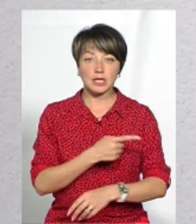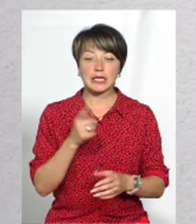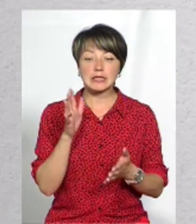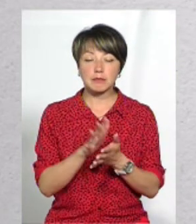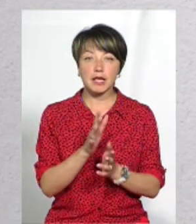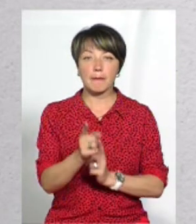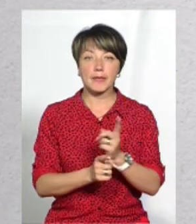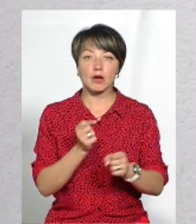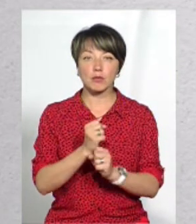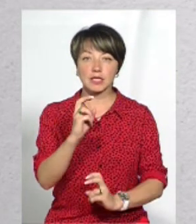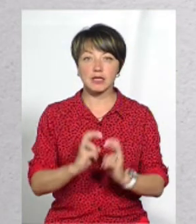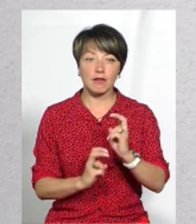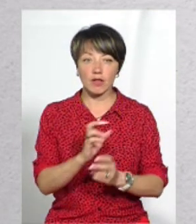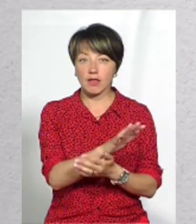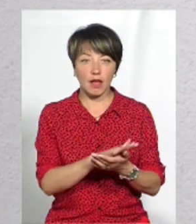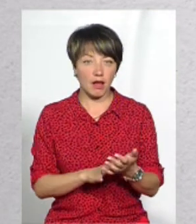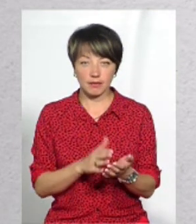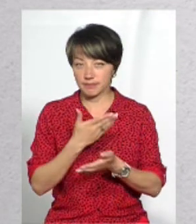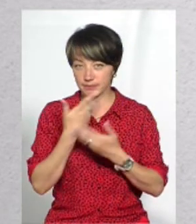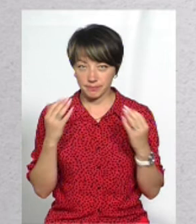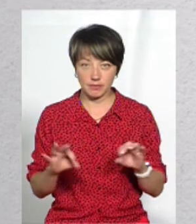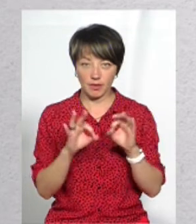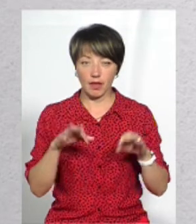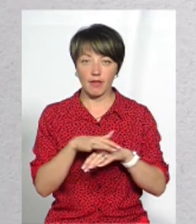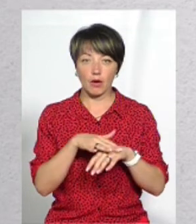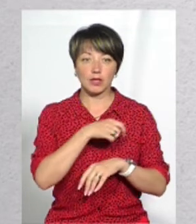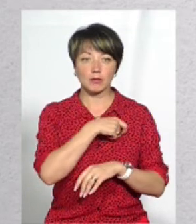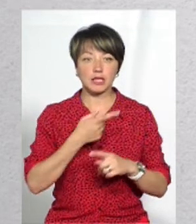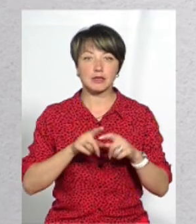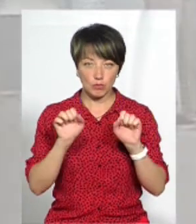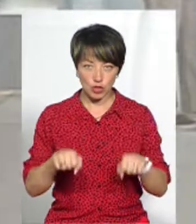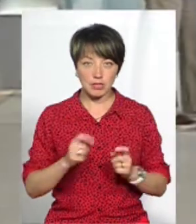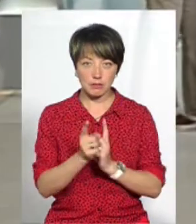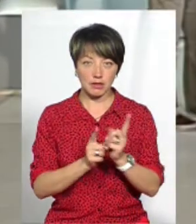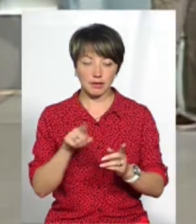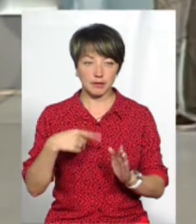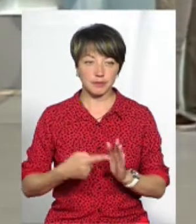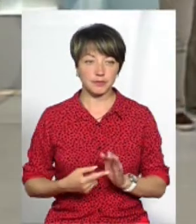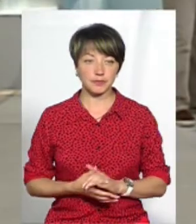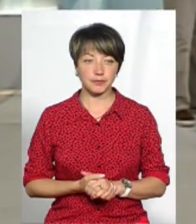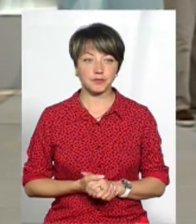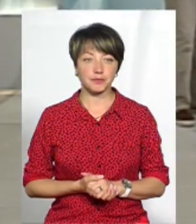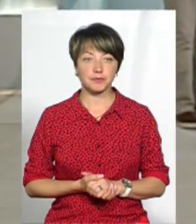завод далі розмов справа не йде. Народний депутат це може змінити?